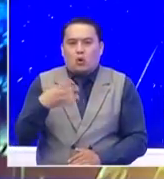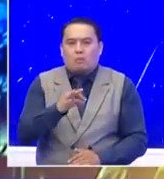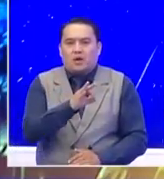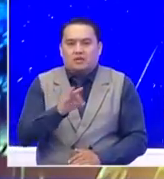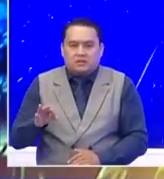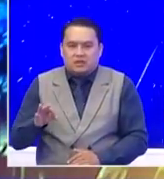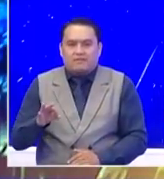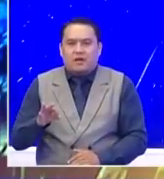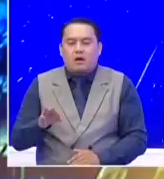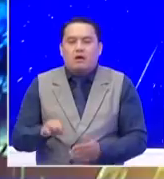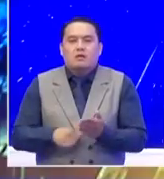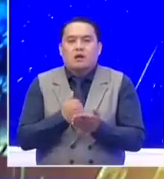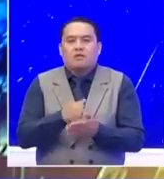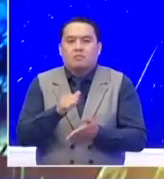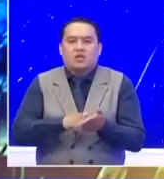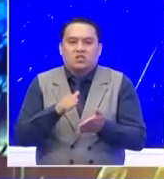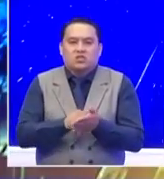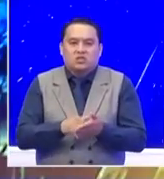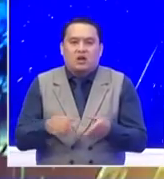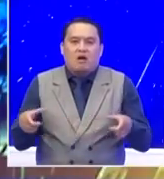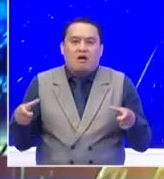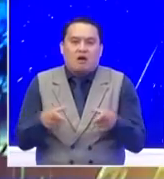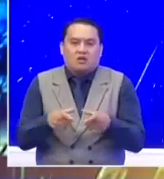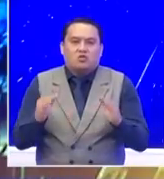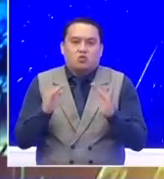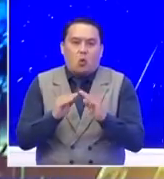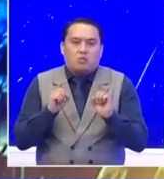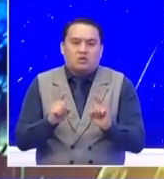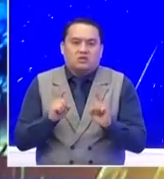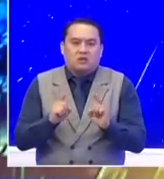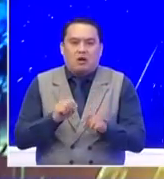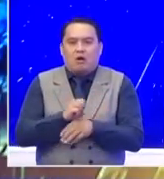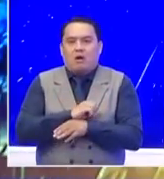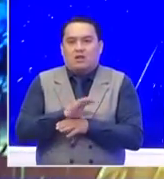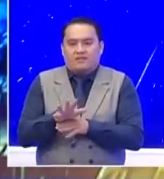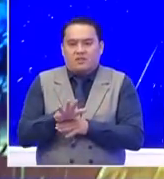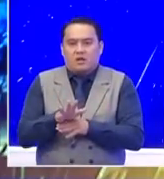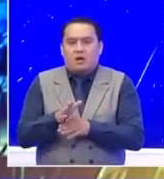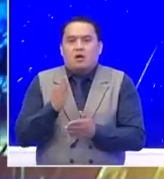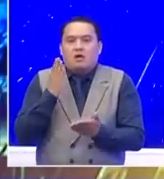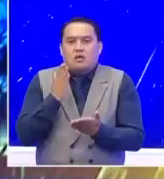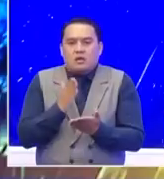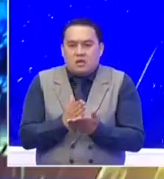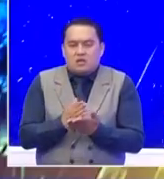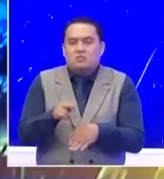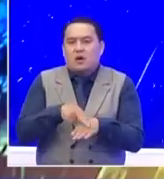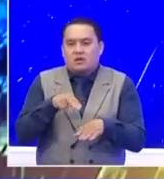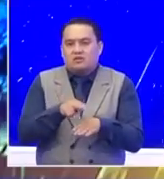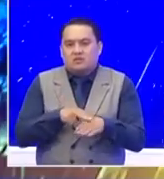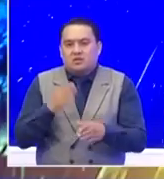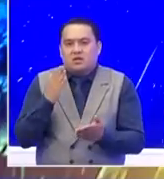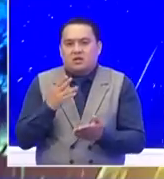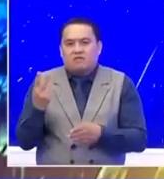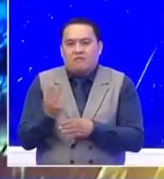40%. Основная причина, конечно же, режим карантина и самоизоляция. Однако на плечи полицейских страны